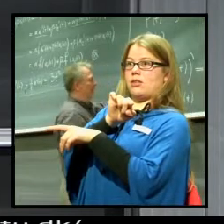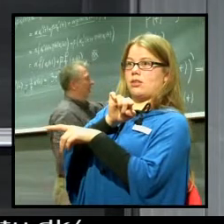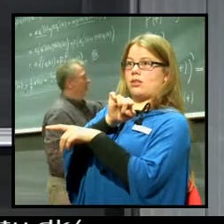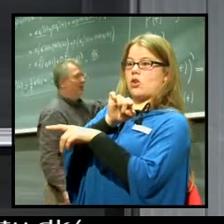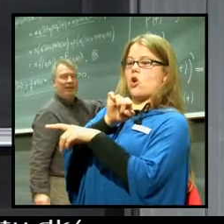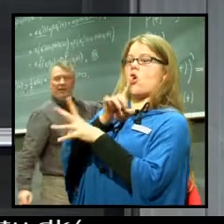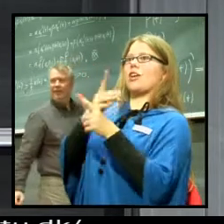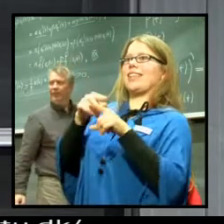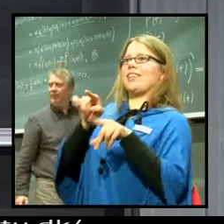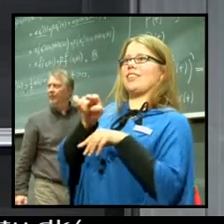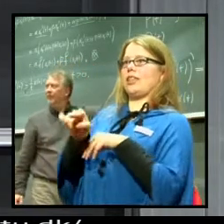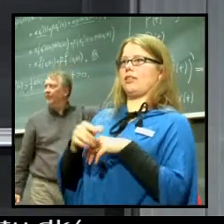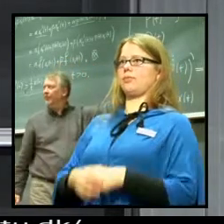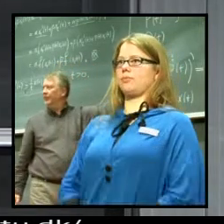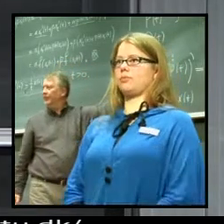Og så skal jeg differentiere den.